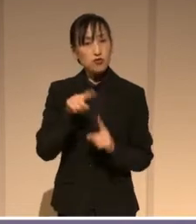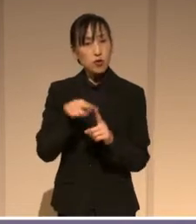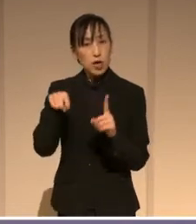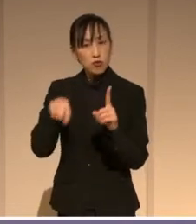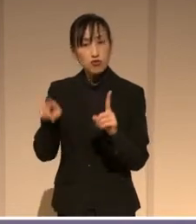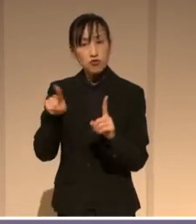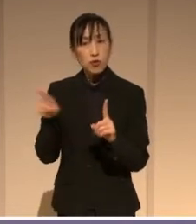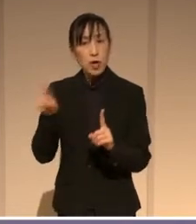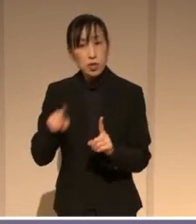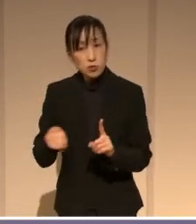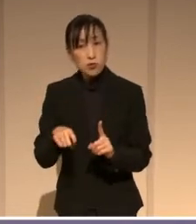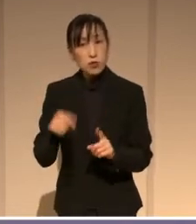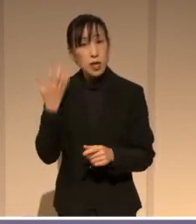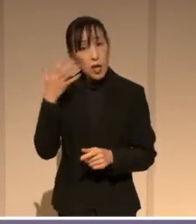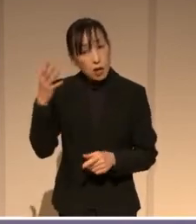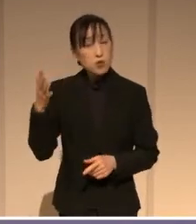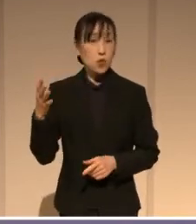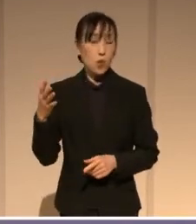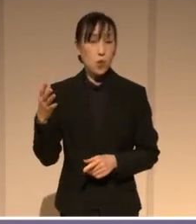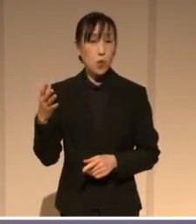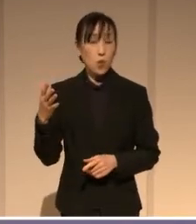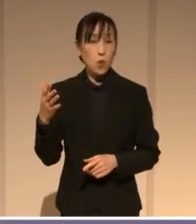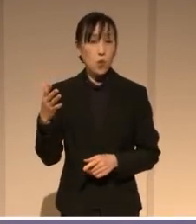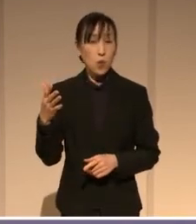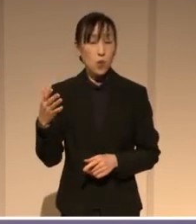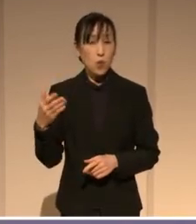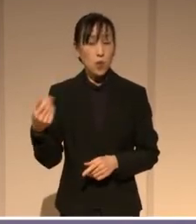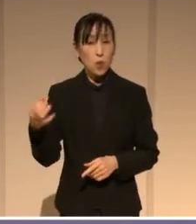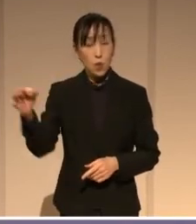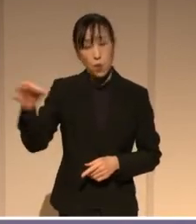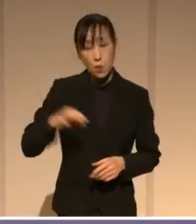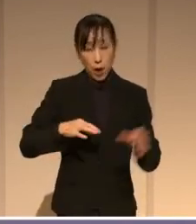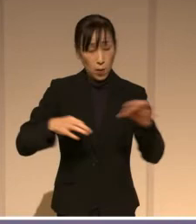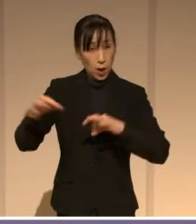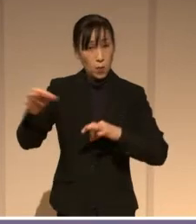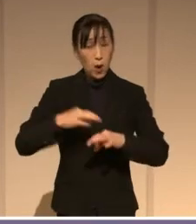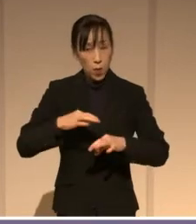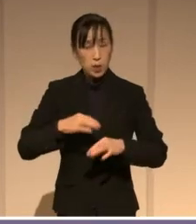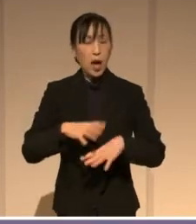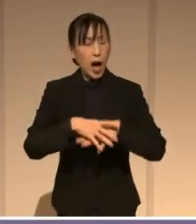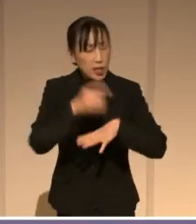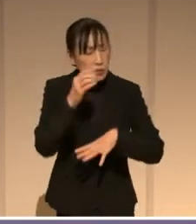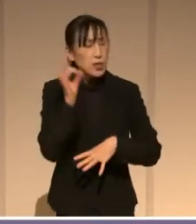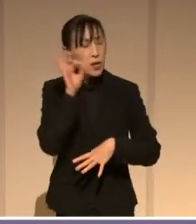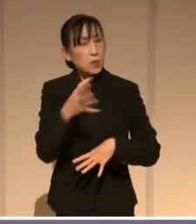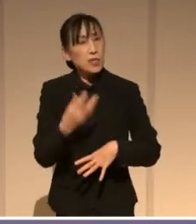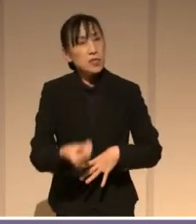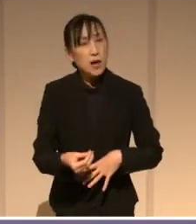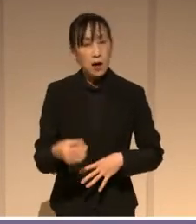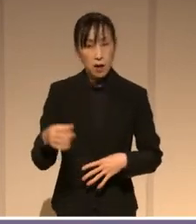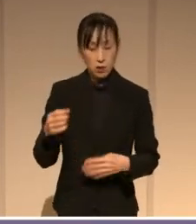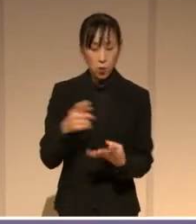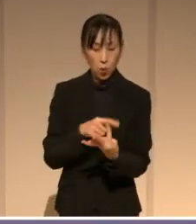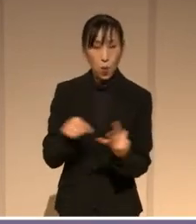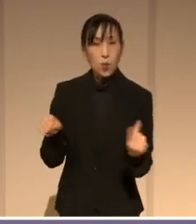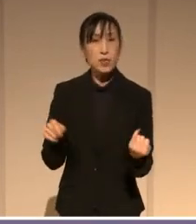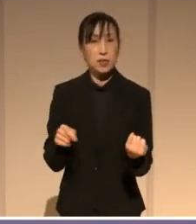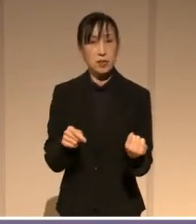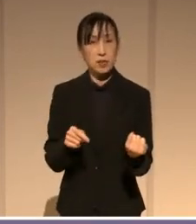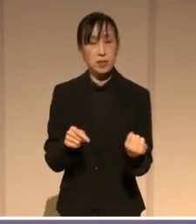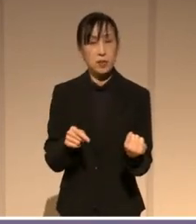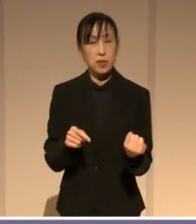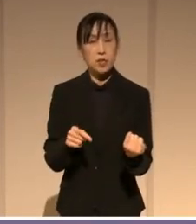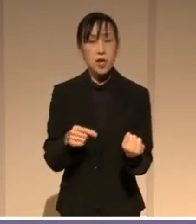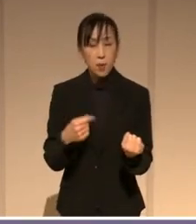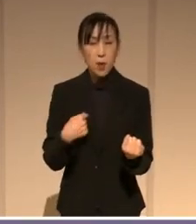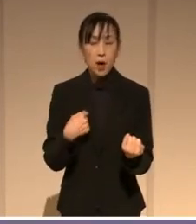ましたみたいなたくさんいただくのでそういう意味ではもう全然違う体だからこそできる